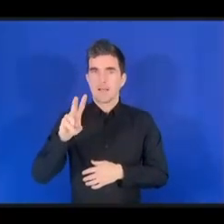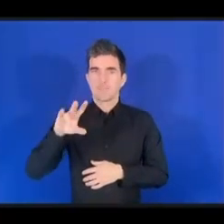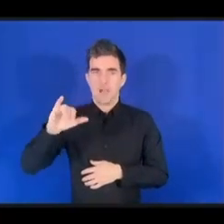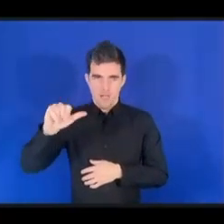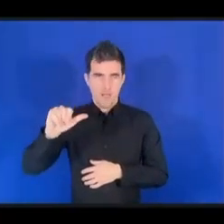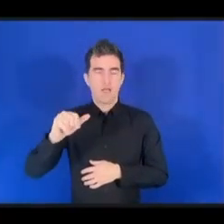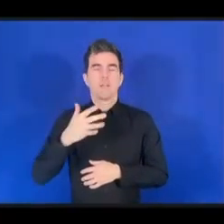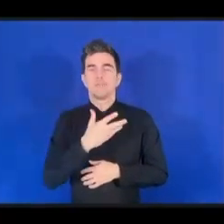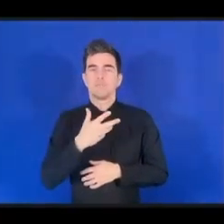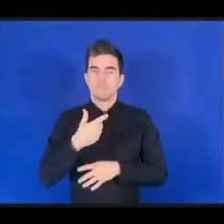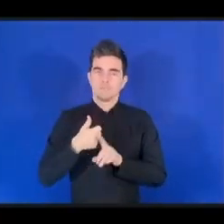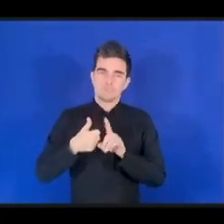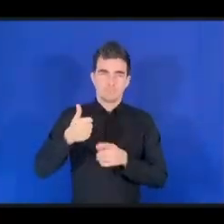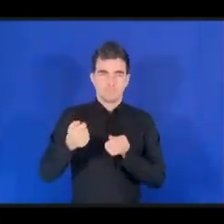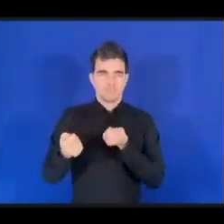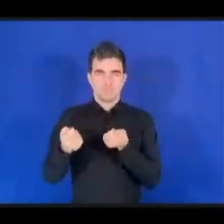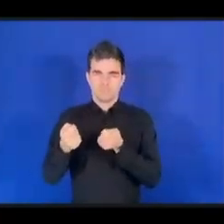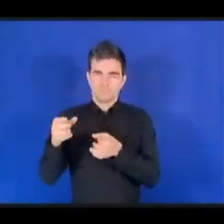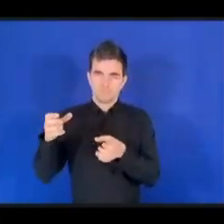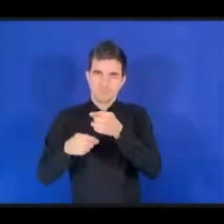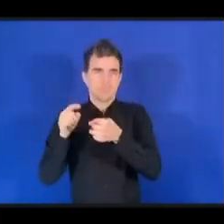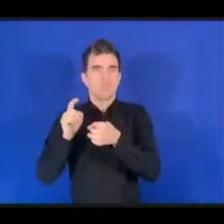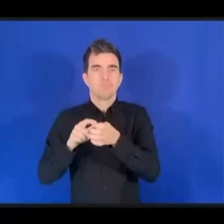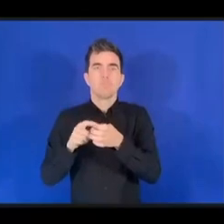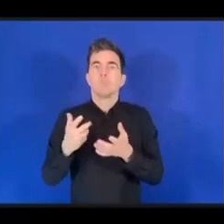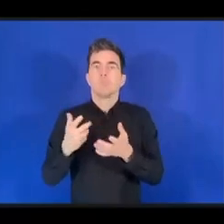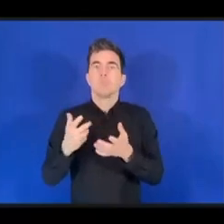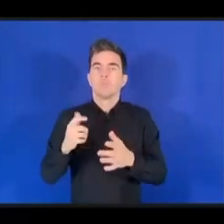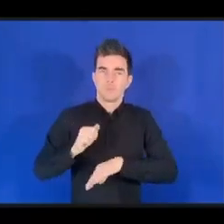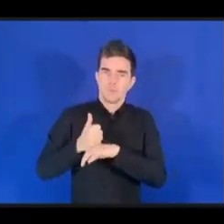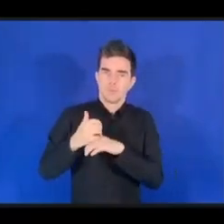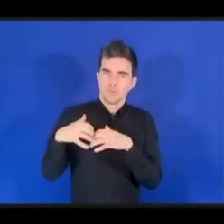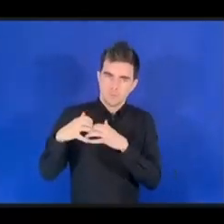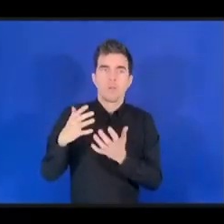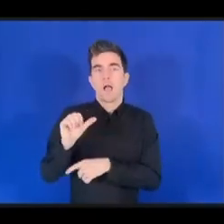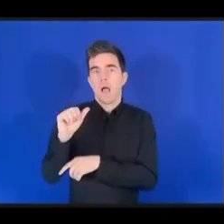のアテCEOでいらっしゃいますお願いいたし